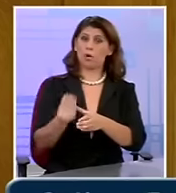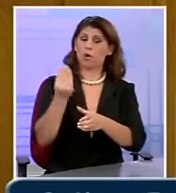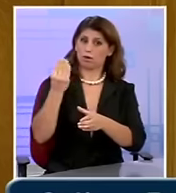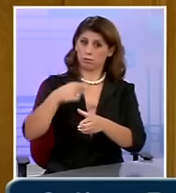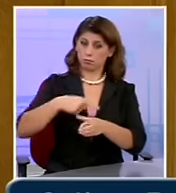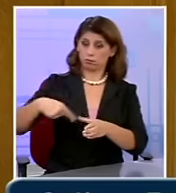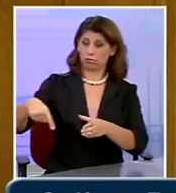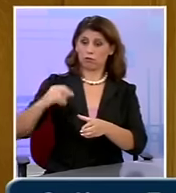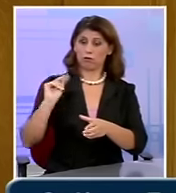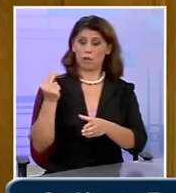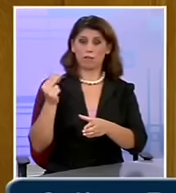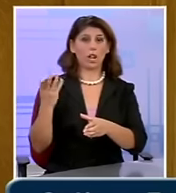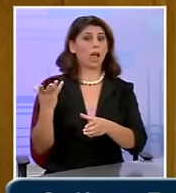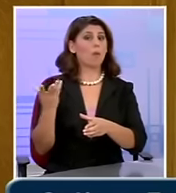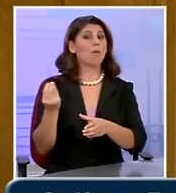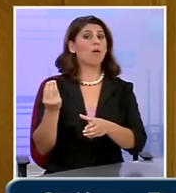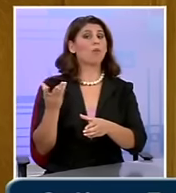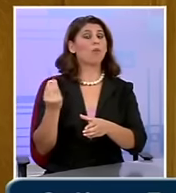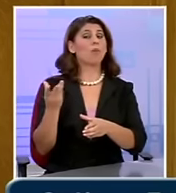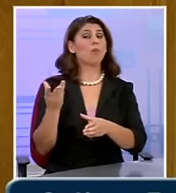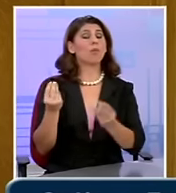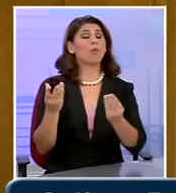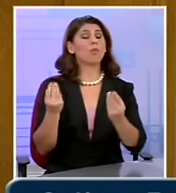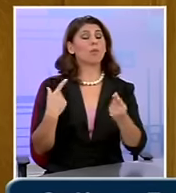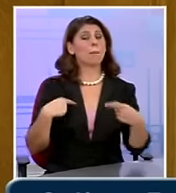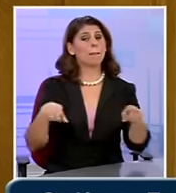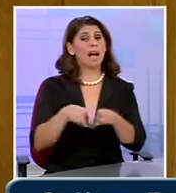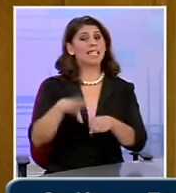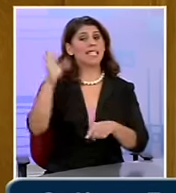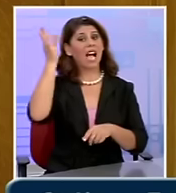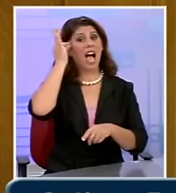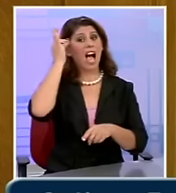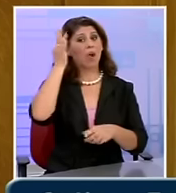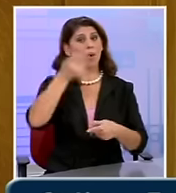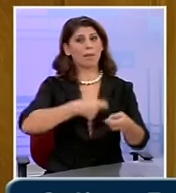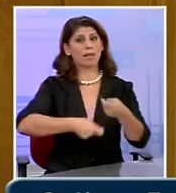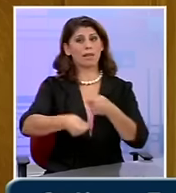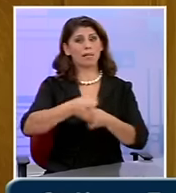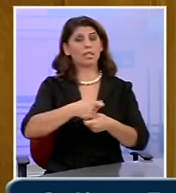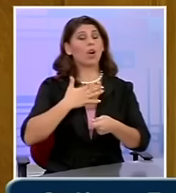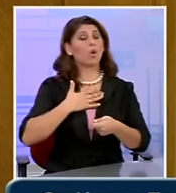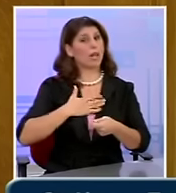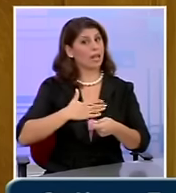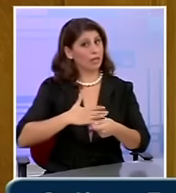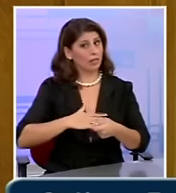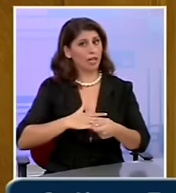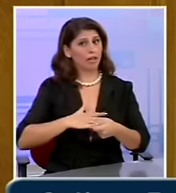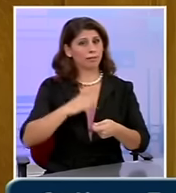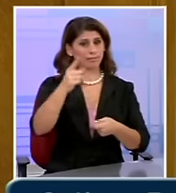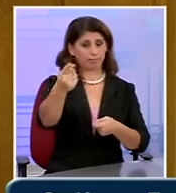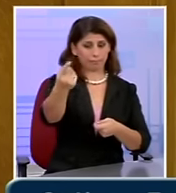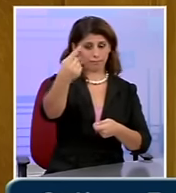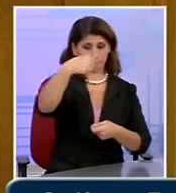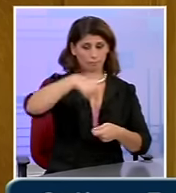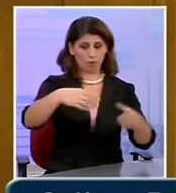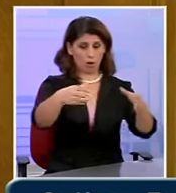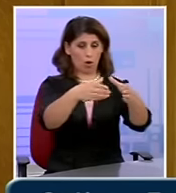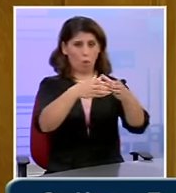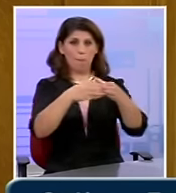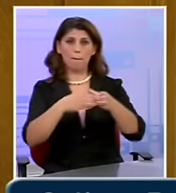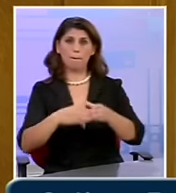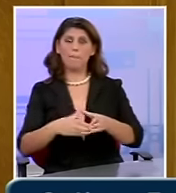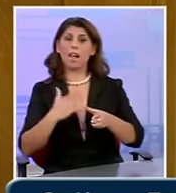αλλά πολλούς Γάλλους επιχειρηματίες. Γιατί ήθελα να αποκτήσουν εμπιστοσύνη